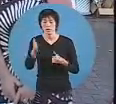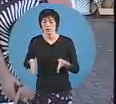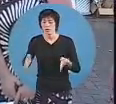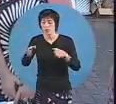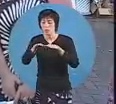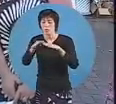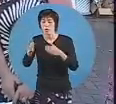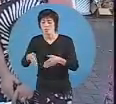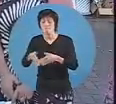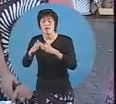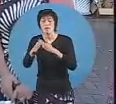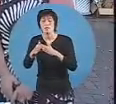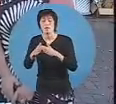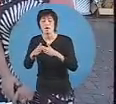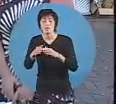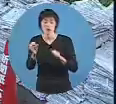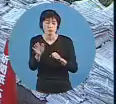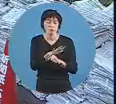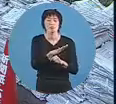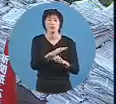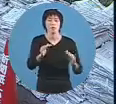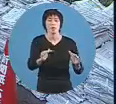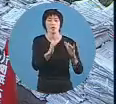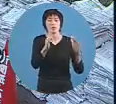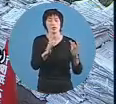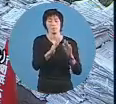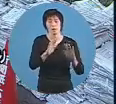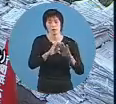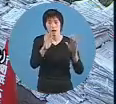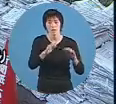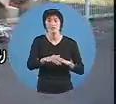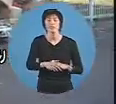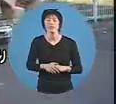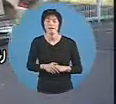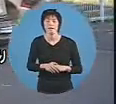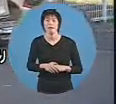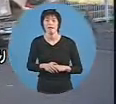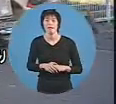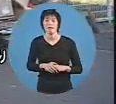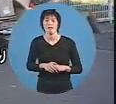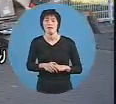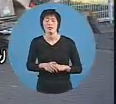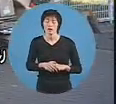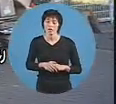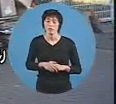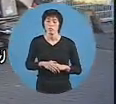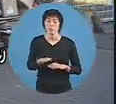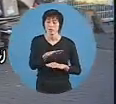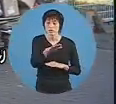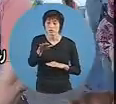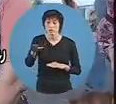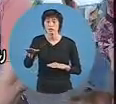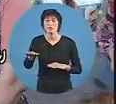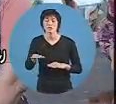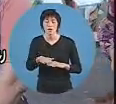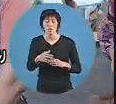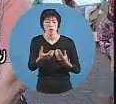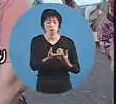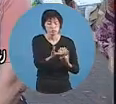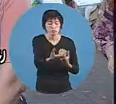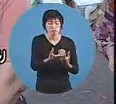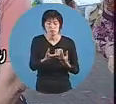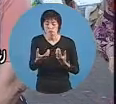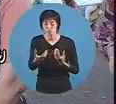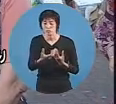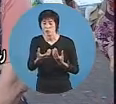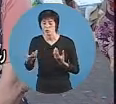ぐ取り組んだと思いますので、やっぱり資源に対して皆さん の, あの取り組み方というの